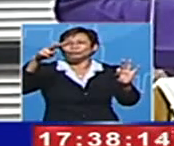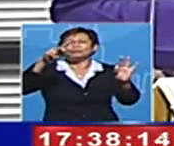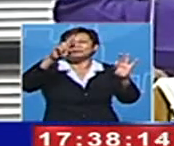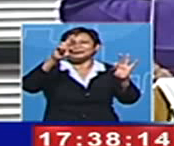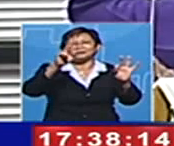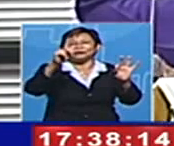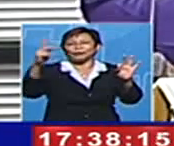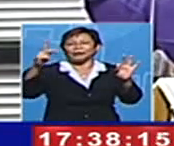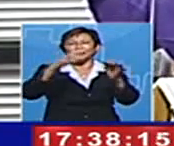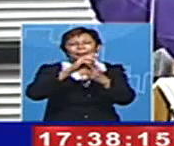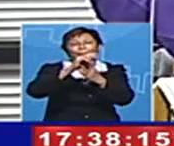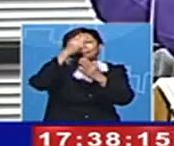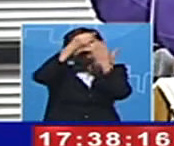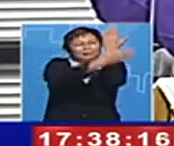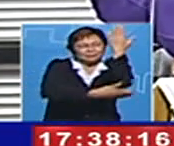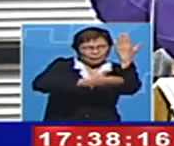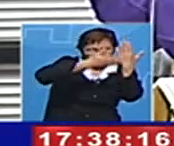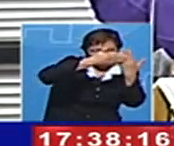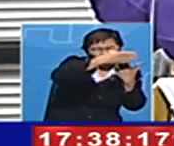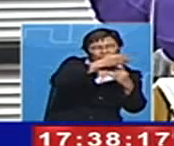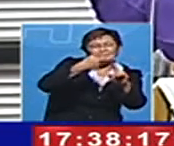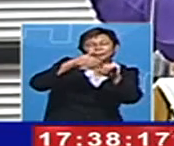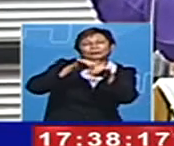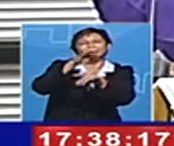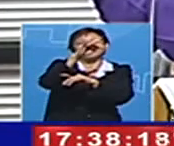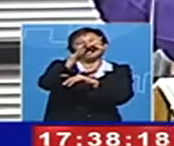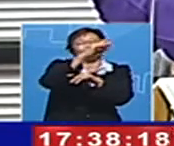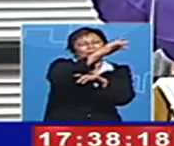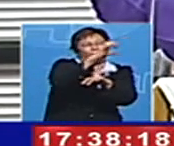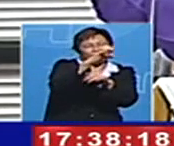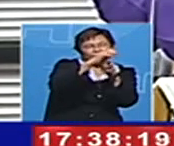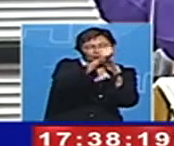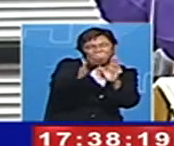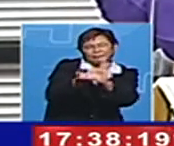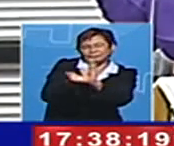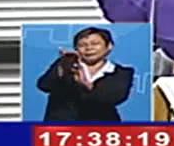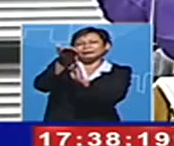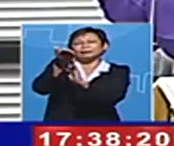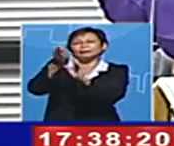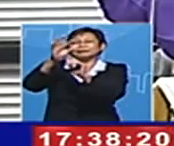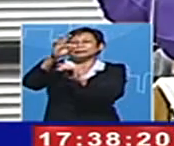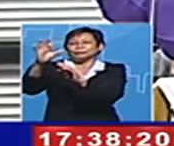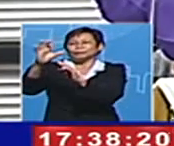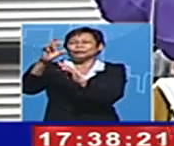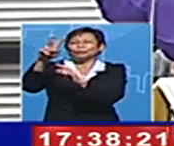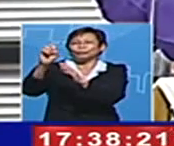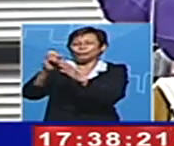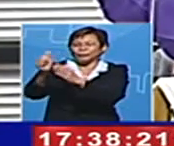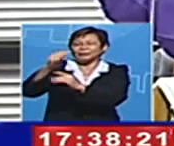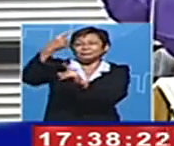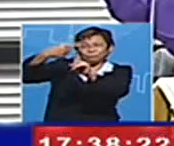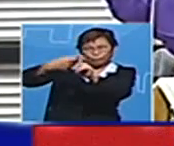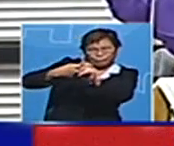sebulan bagi Semenanjung dan daripada r800 kepada r920